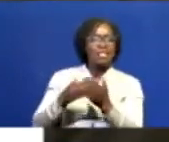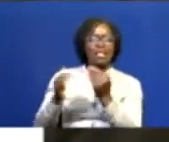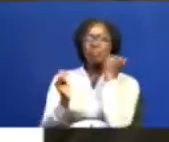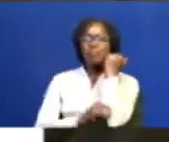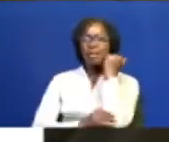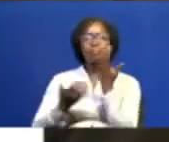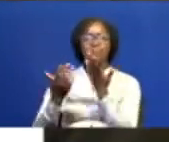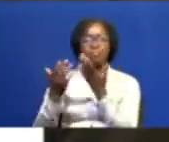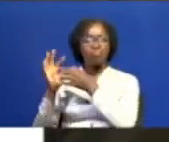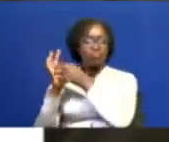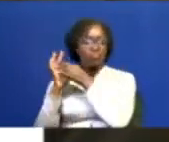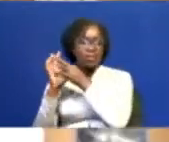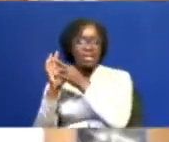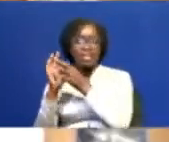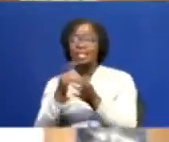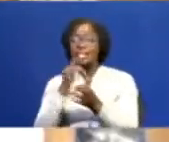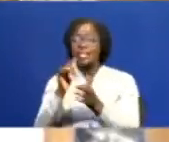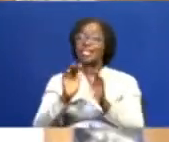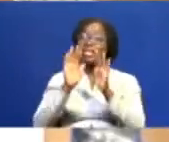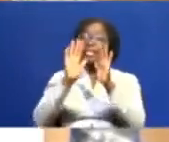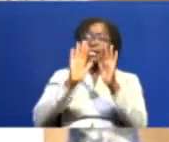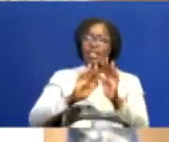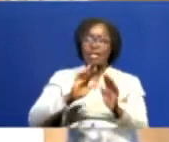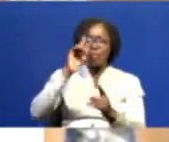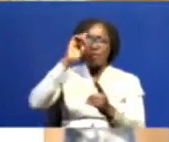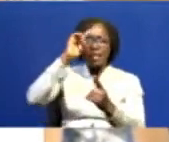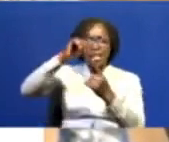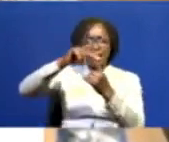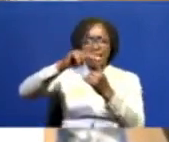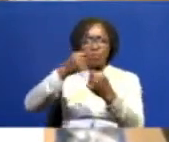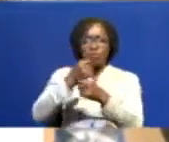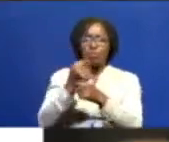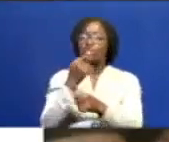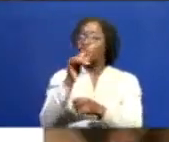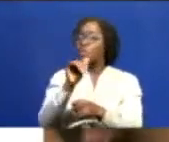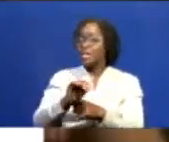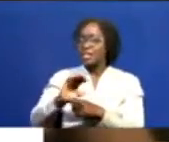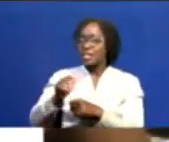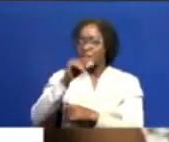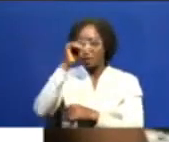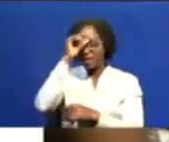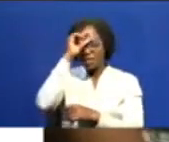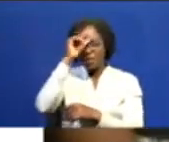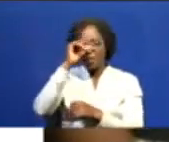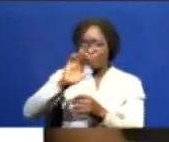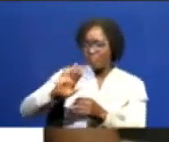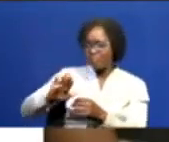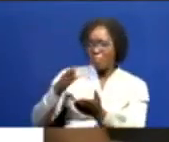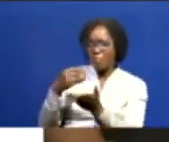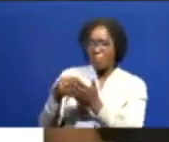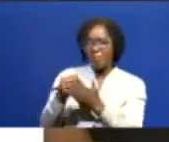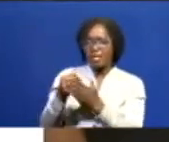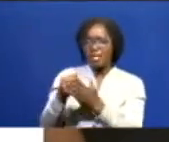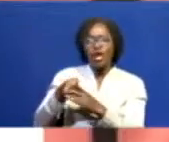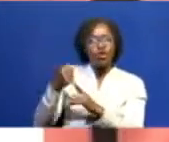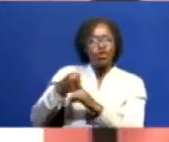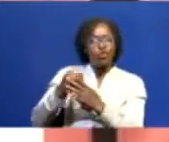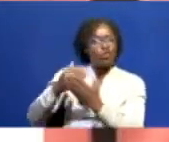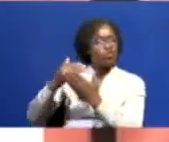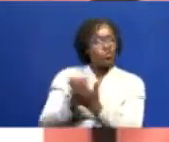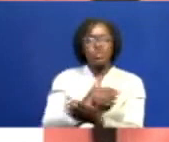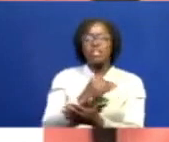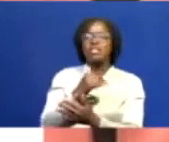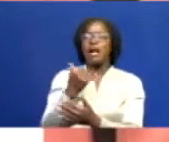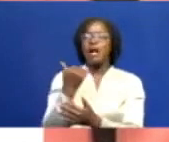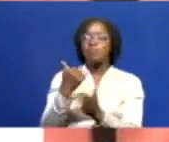Peter Kithee, amesema kampeni hiyo inanuiwa kuhakikisha serikali za kaunti zinatenga fedha za kupiga vita dhulma hizo.